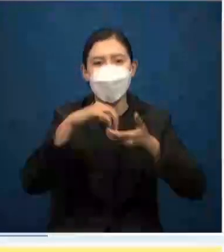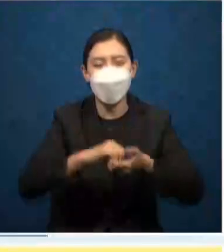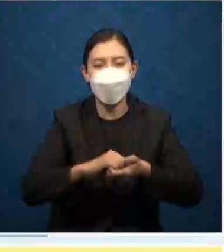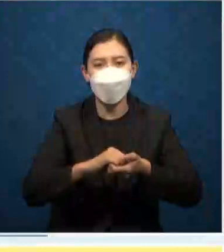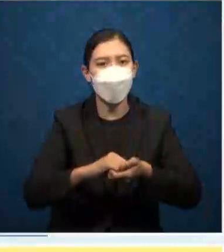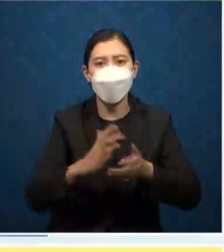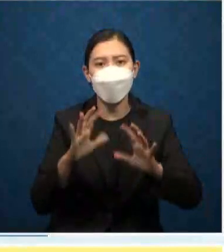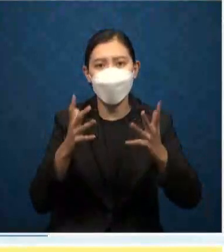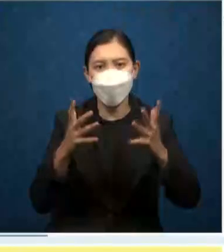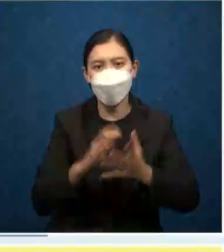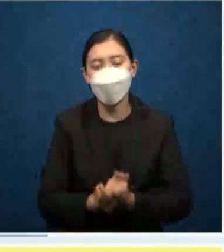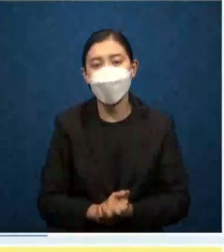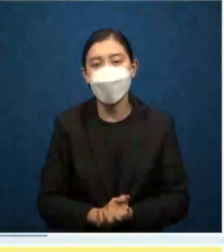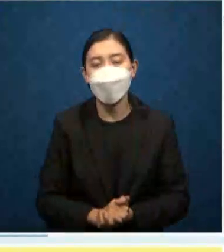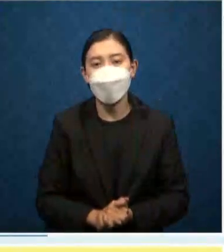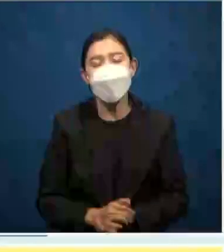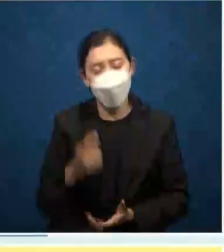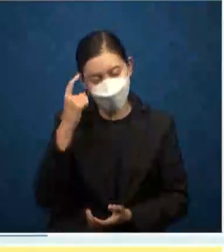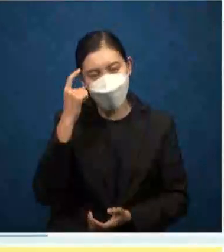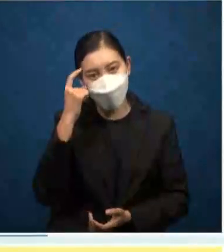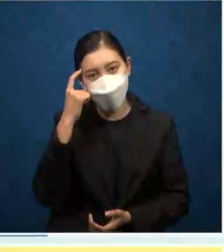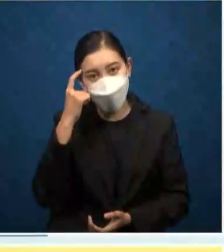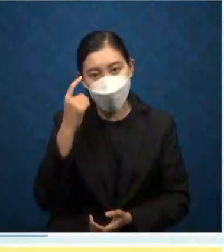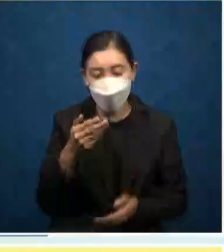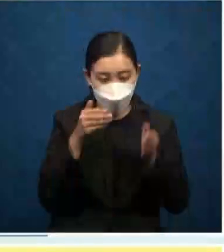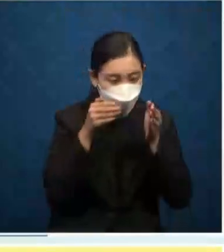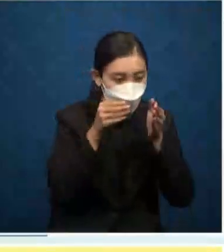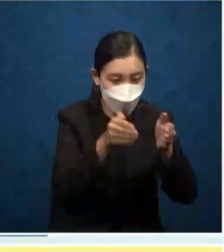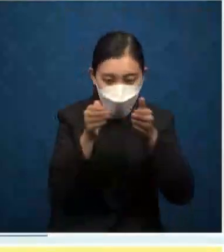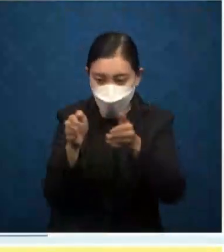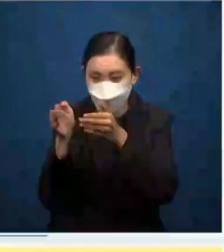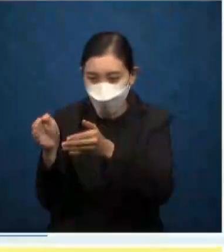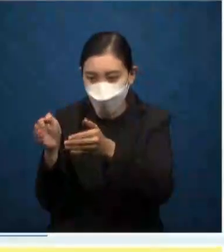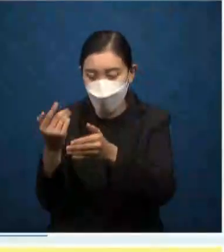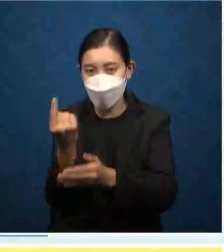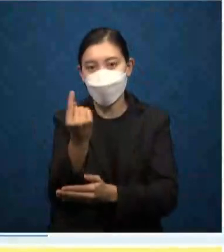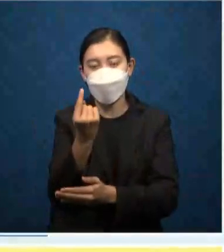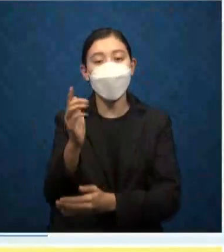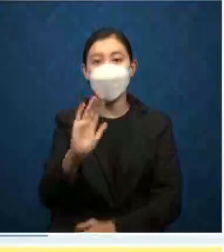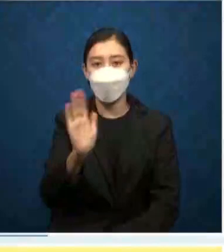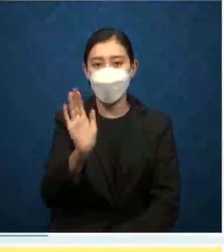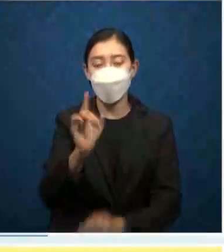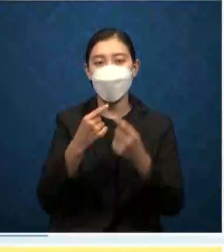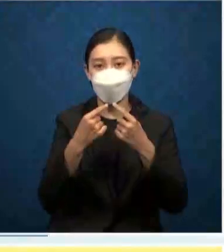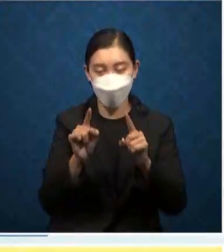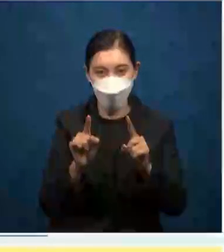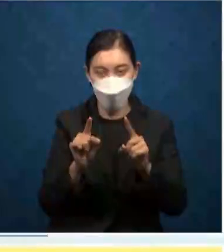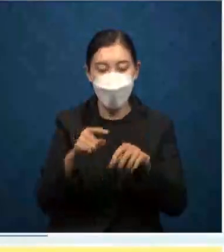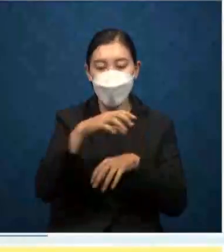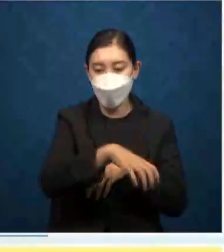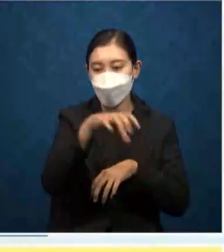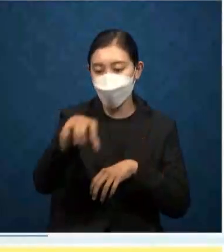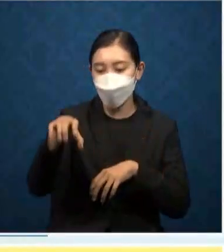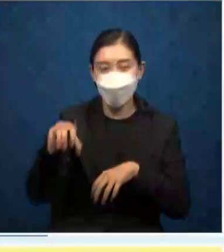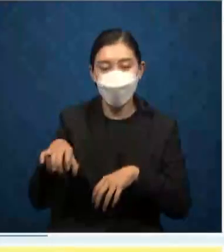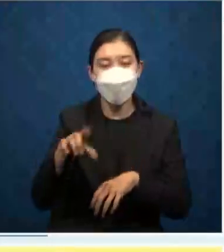านใดก็ตามนั้นไม่ควรจะมองแค่หน่วยงานที่รับงบประมาณภายใต้พรบงบประมาณควรจะมองหน่วยง